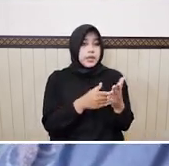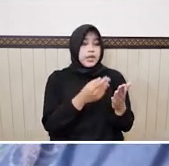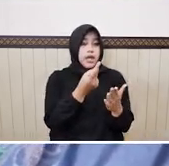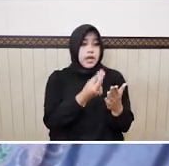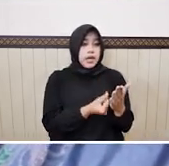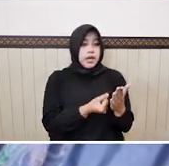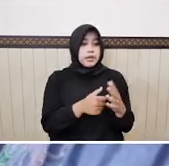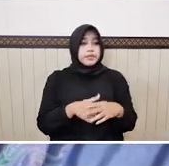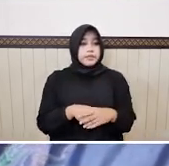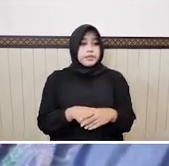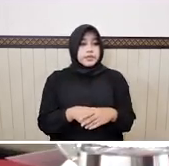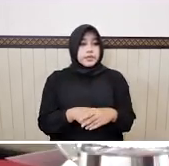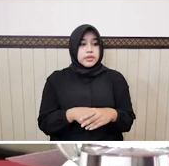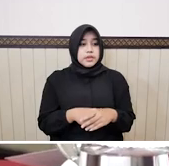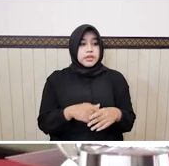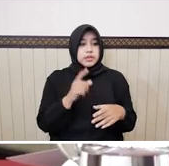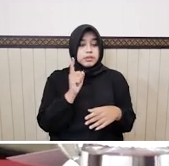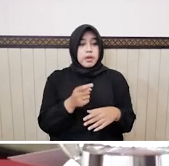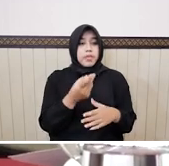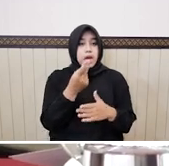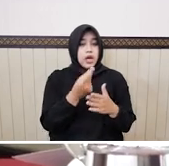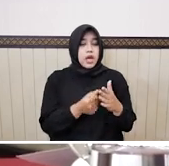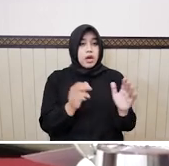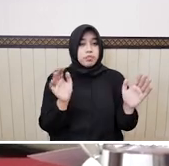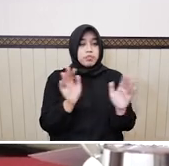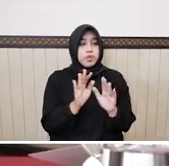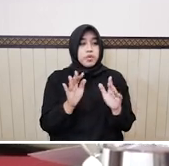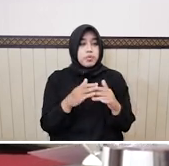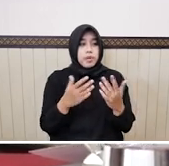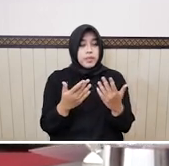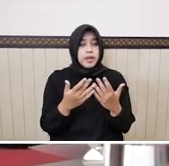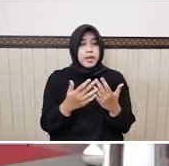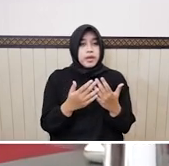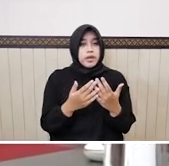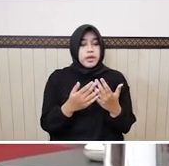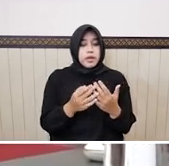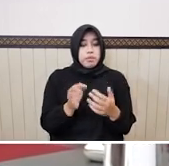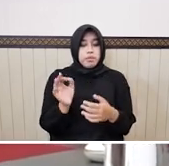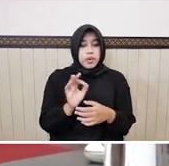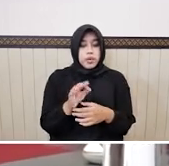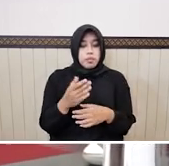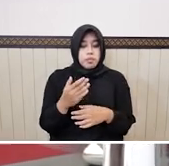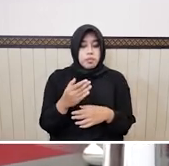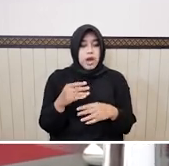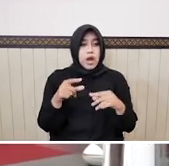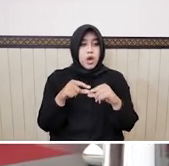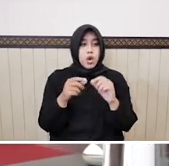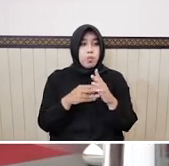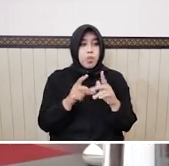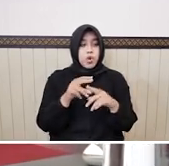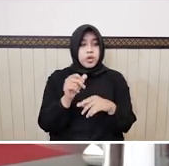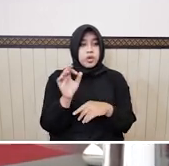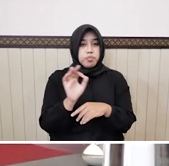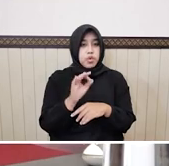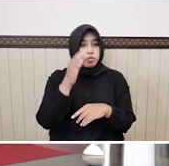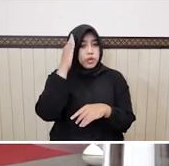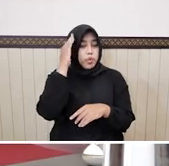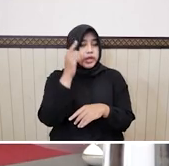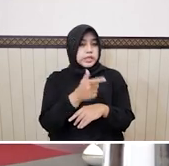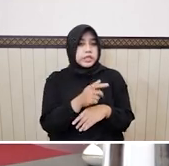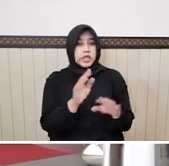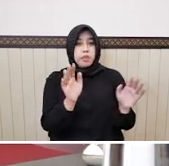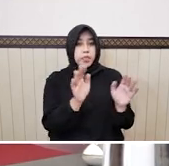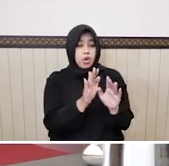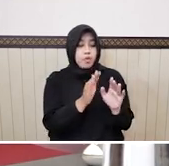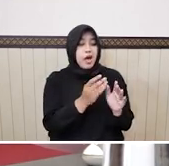karena memang untuk anggaran itu belum belum istilahnya belum terakomodir Dih kepolisian